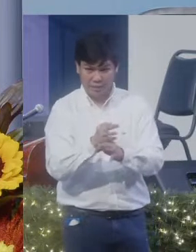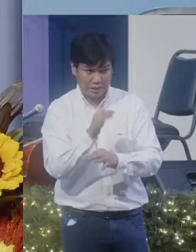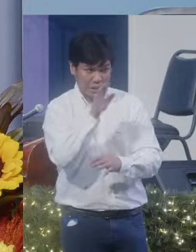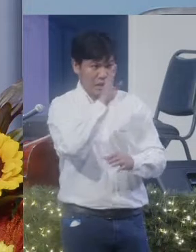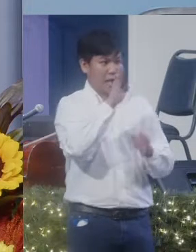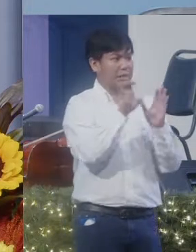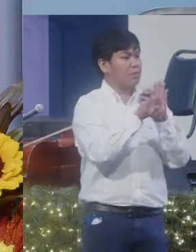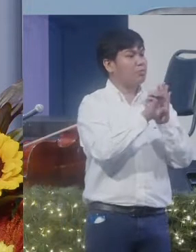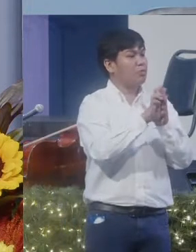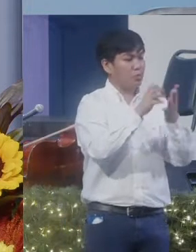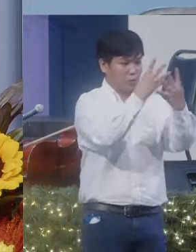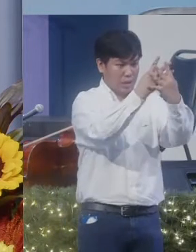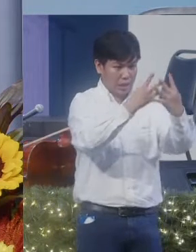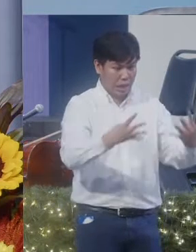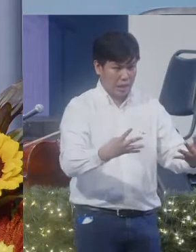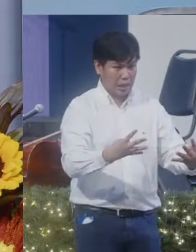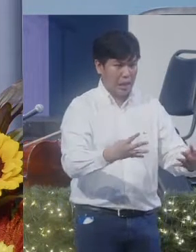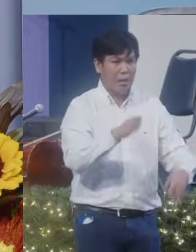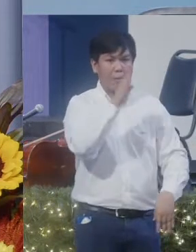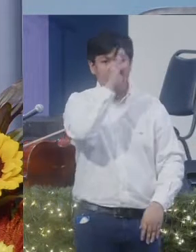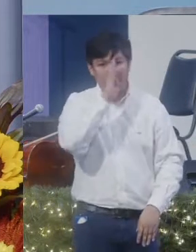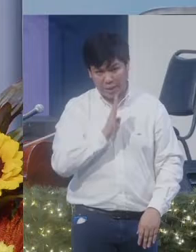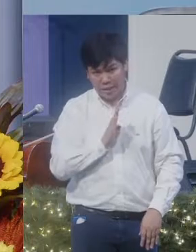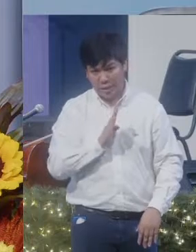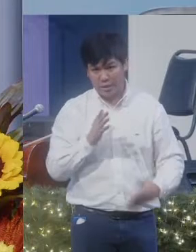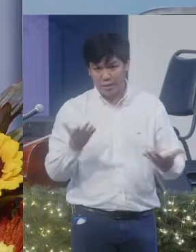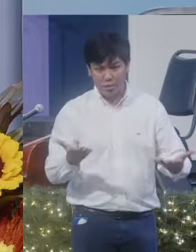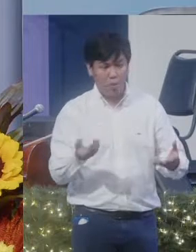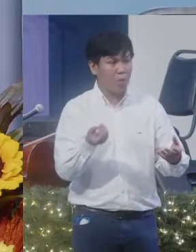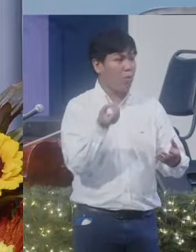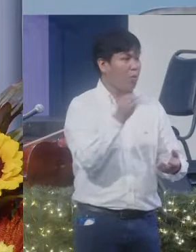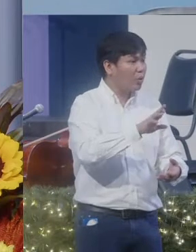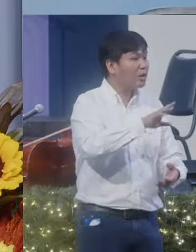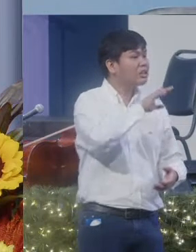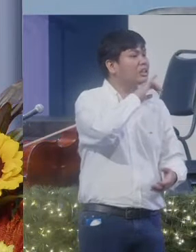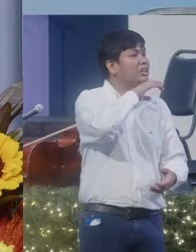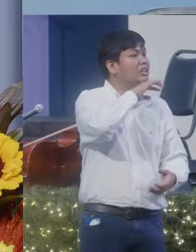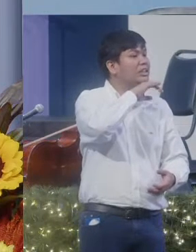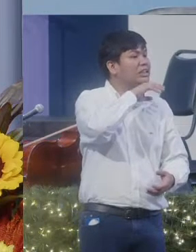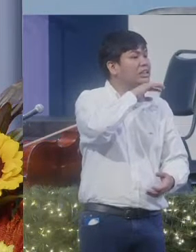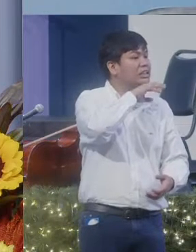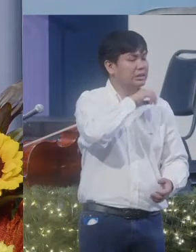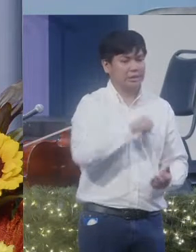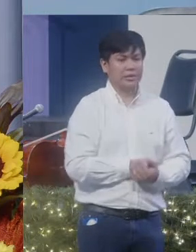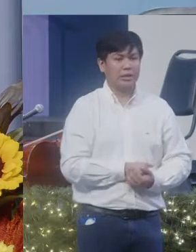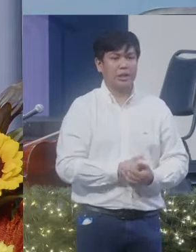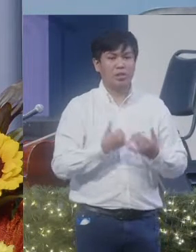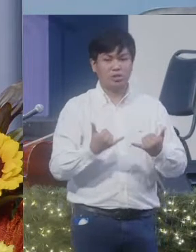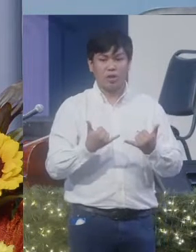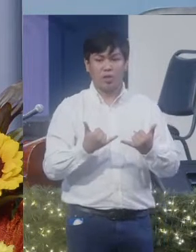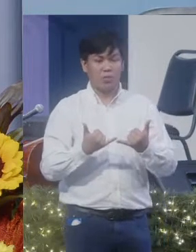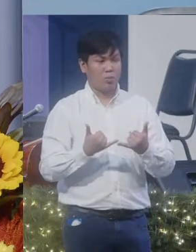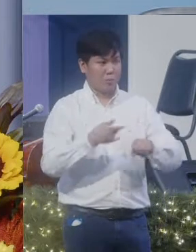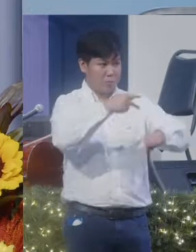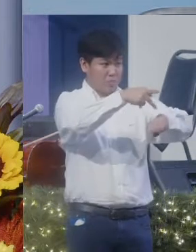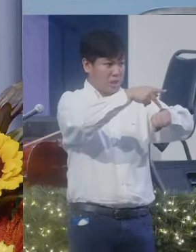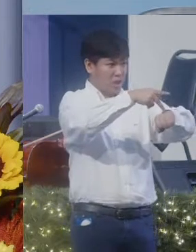So ibig sabihin, wala silang huli. O sila ay in between fishing trips,